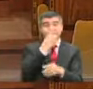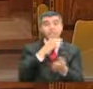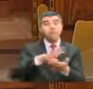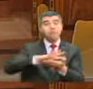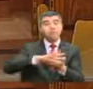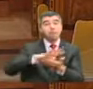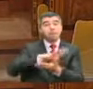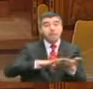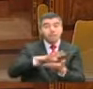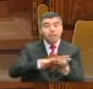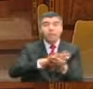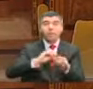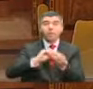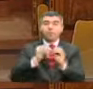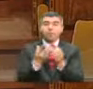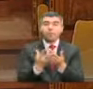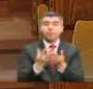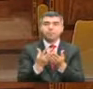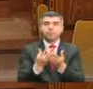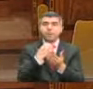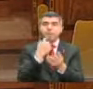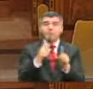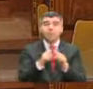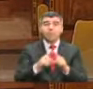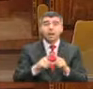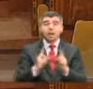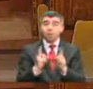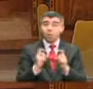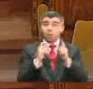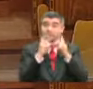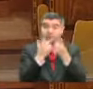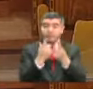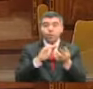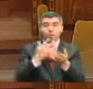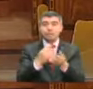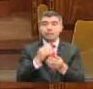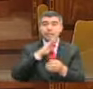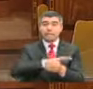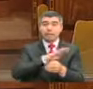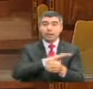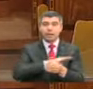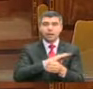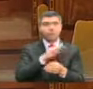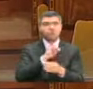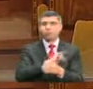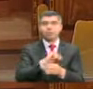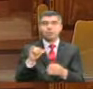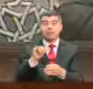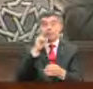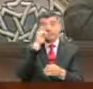مرحله انتقاليه. الامراض بالاخص لا الوباء الكبدي ولا السرطان ولا القصور الكلوي وامراض اخرى متعدده. شكرا سيد